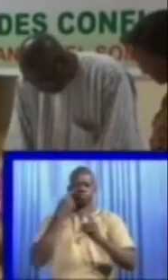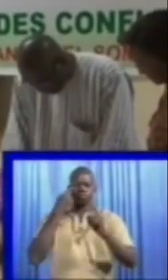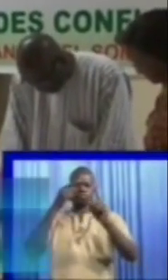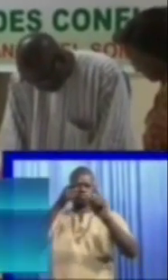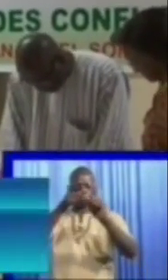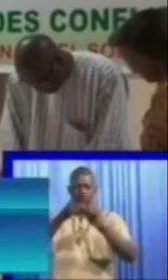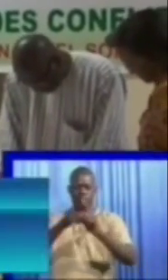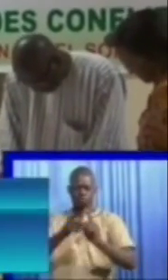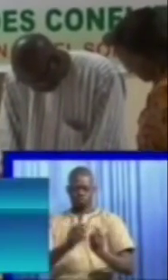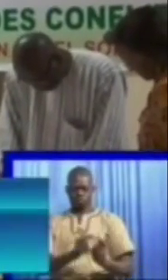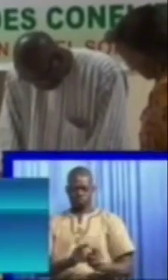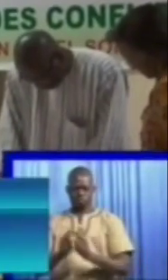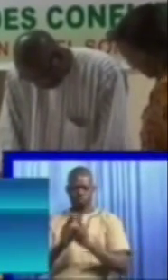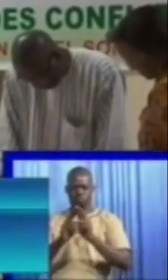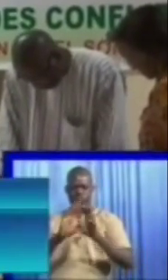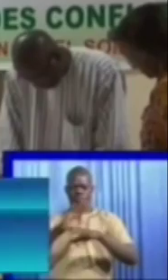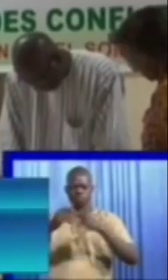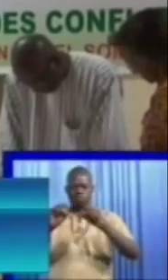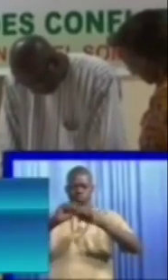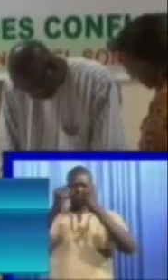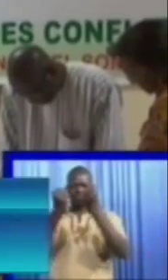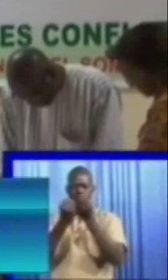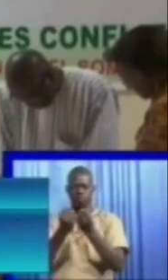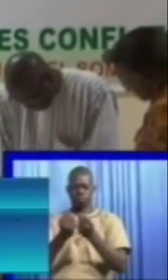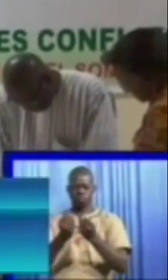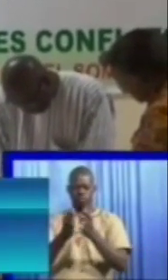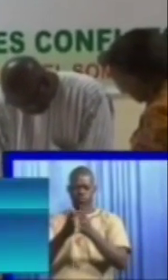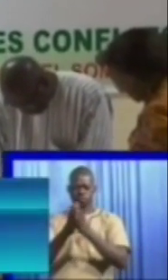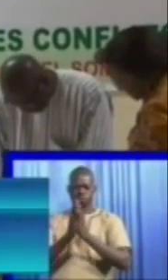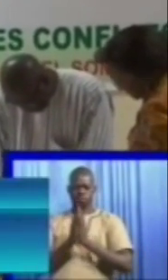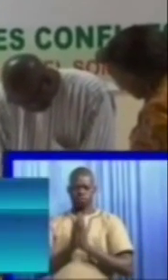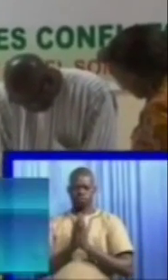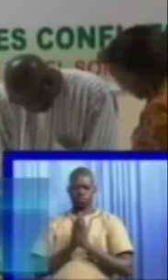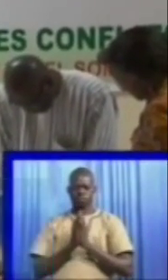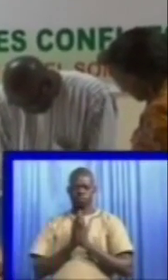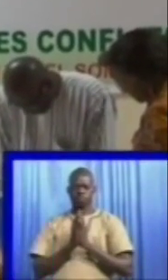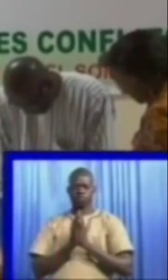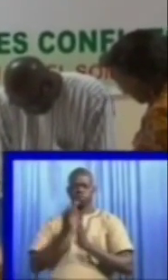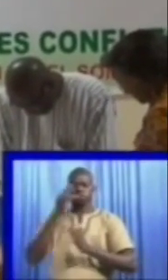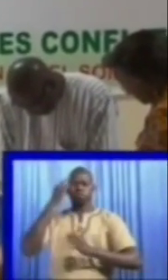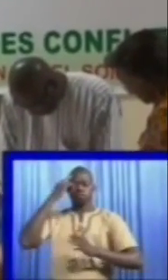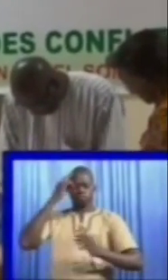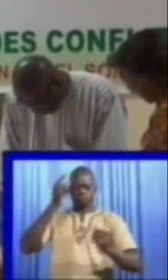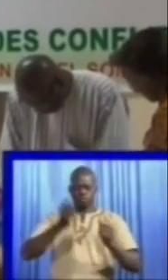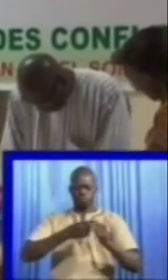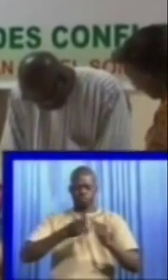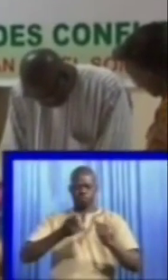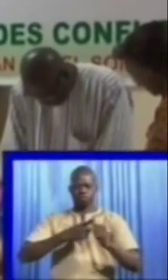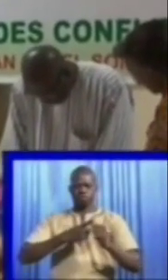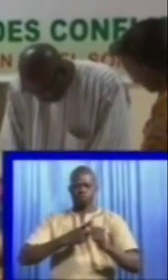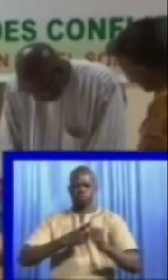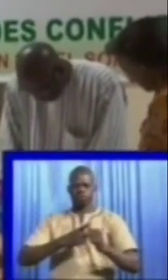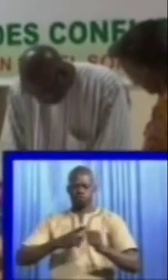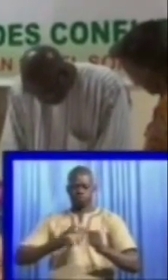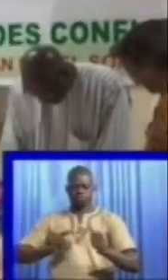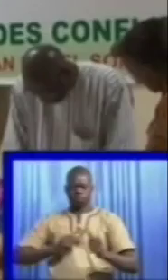de rassembler toutes ces structures de médiation pour d'abord